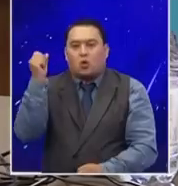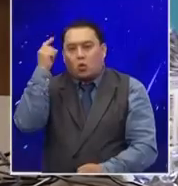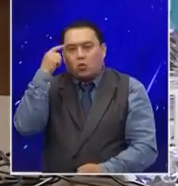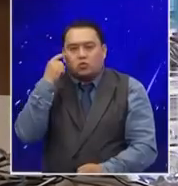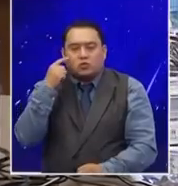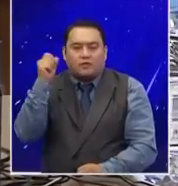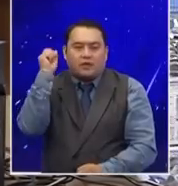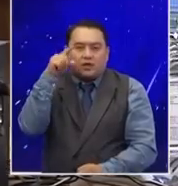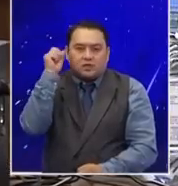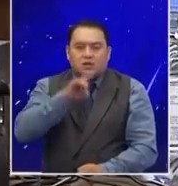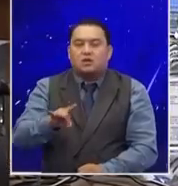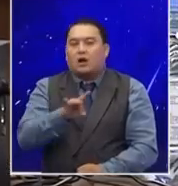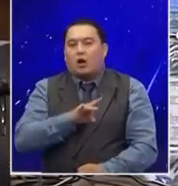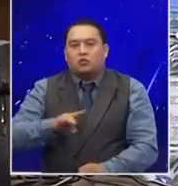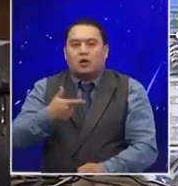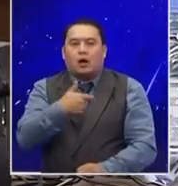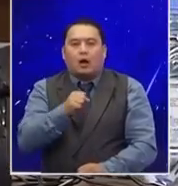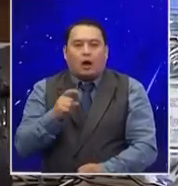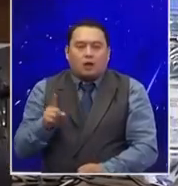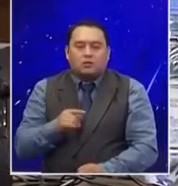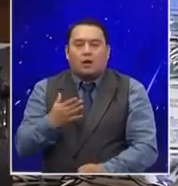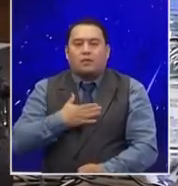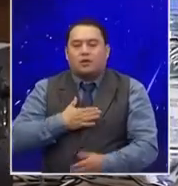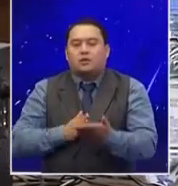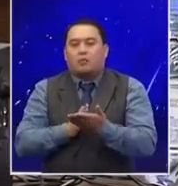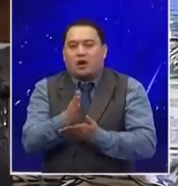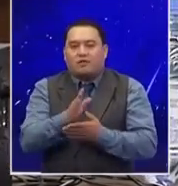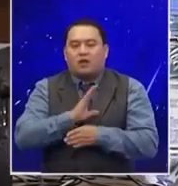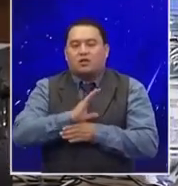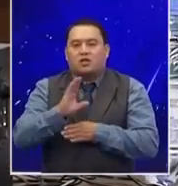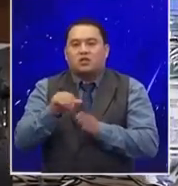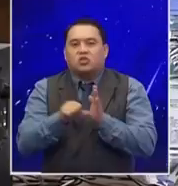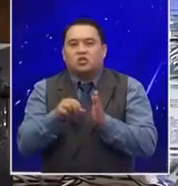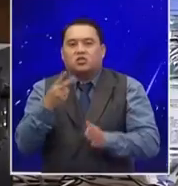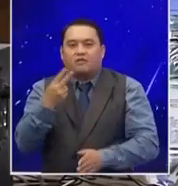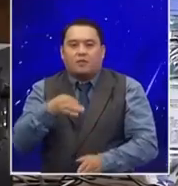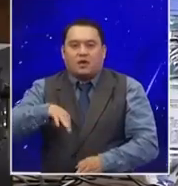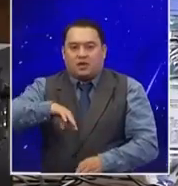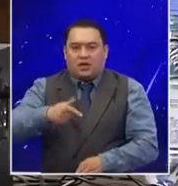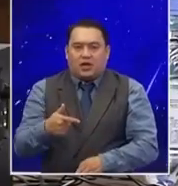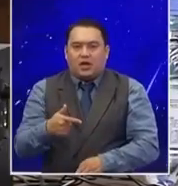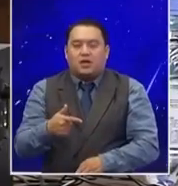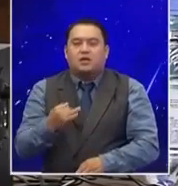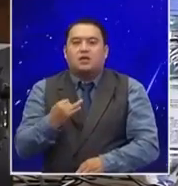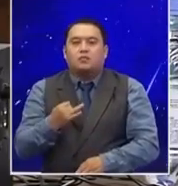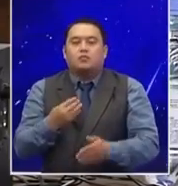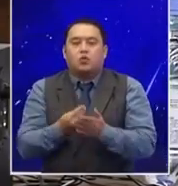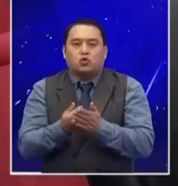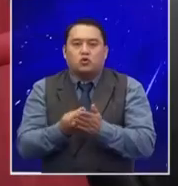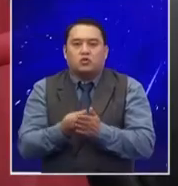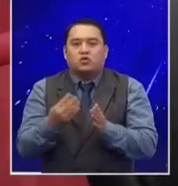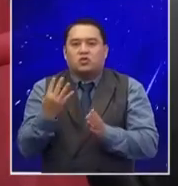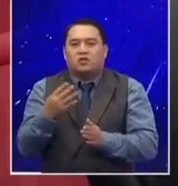районов. Всего на газификацию в текущем году направлено 6,2 миллиарда тенге, в том числе из бюджета